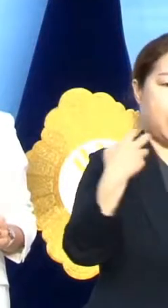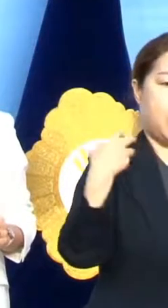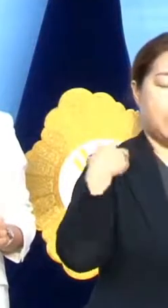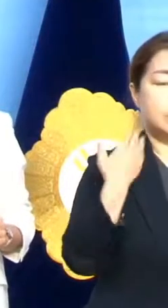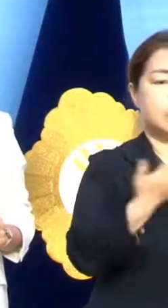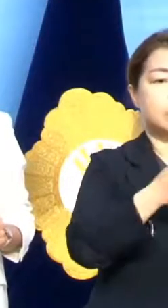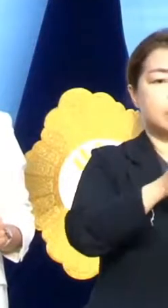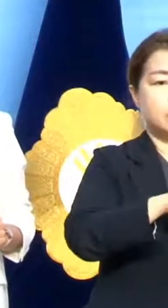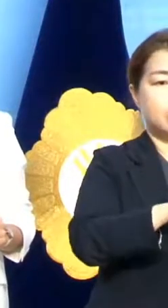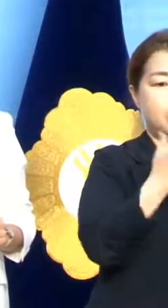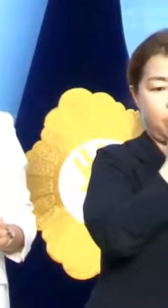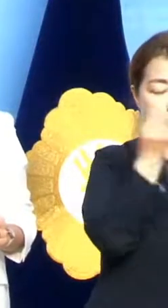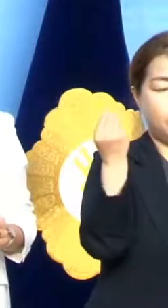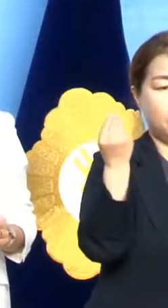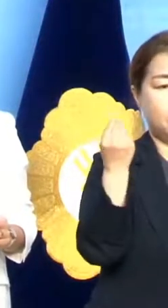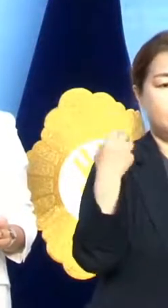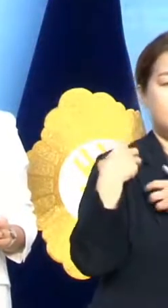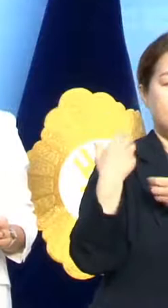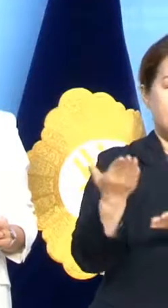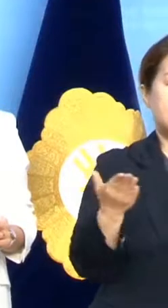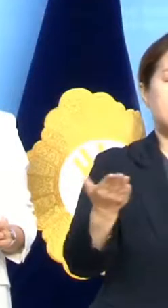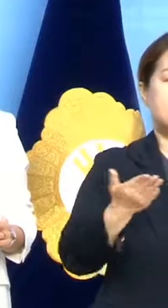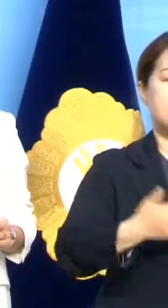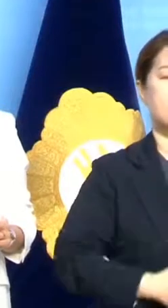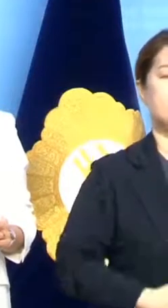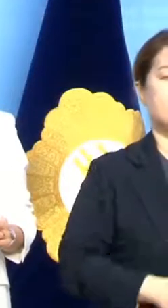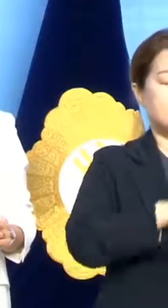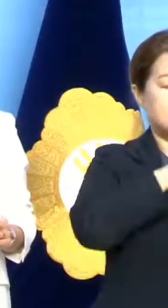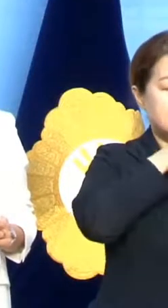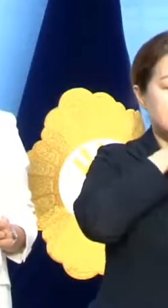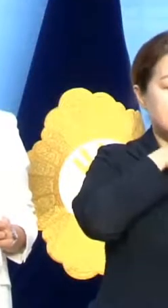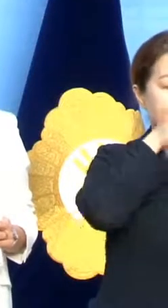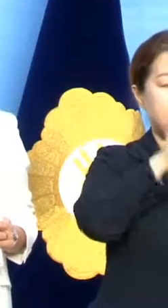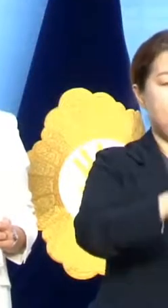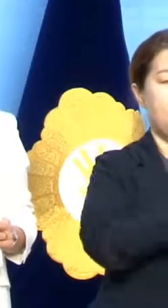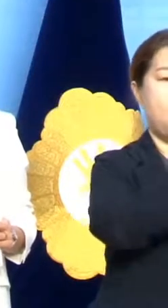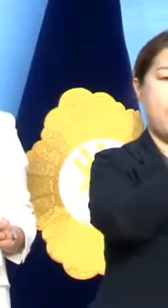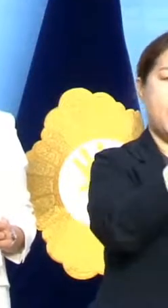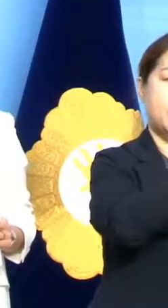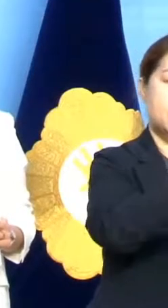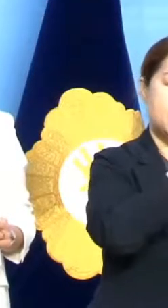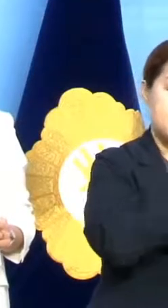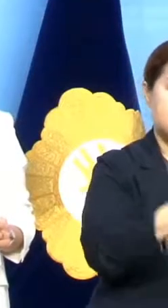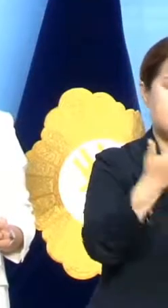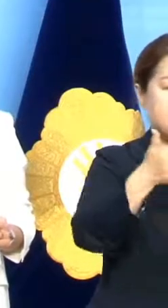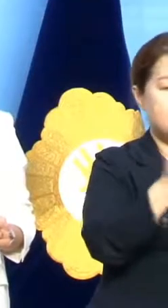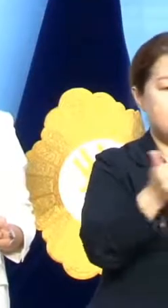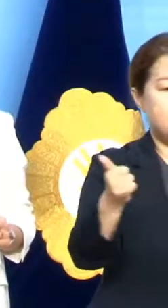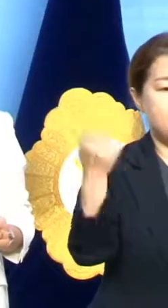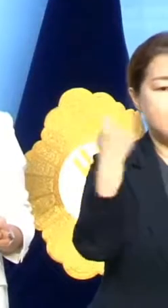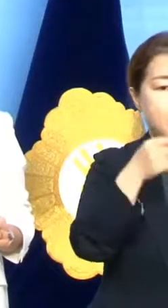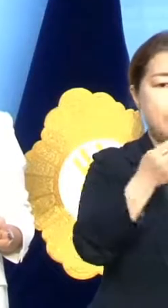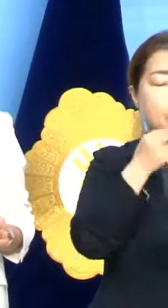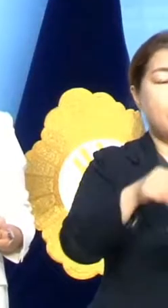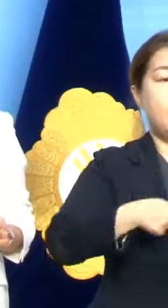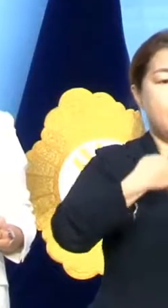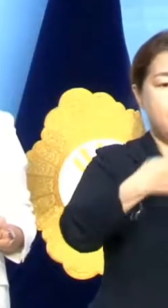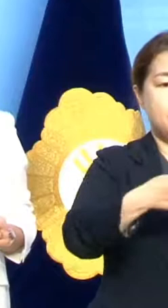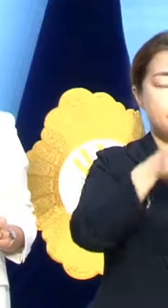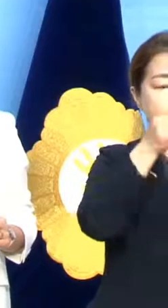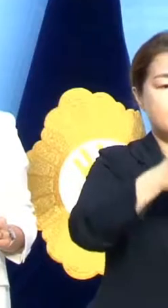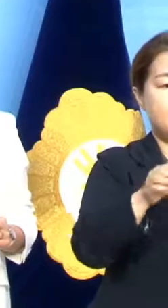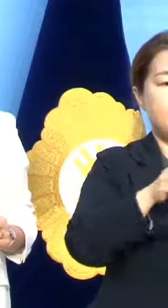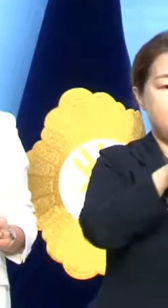외면한 것이라고 저희들은 바라보고 있습니다 실제로는 5만명 중 7000명의 산자의 가입되어 가입률이